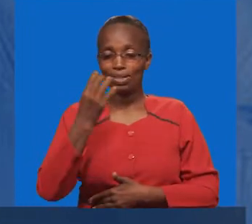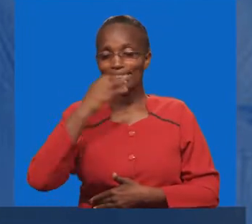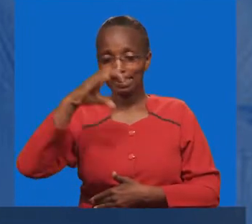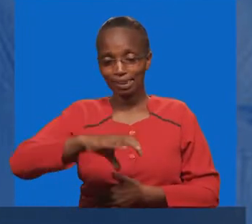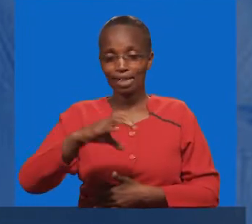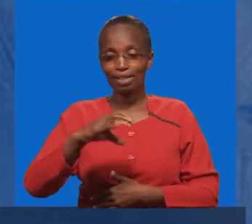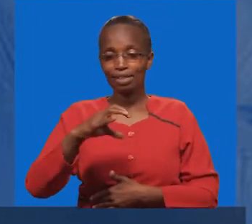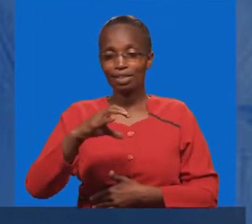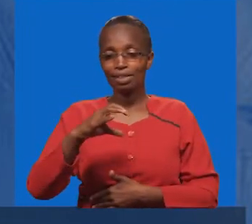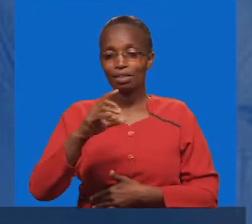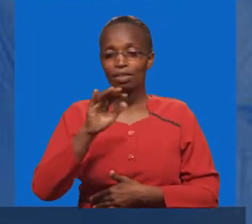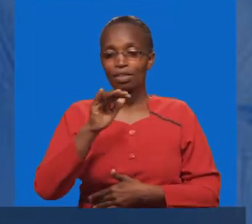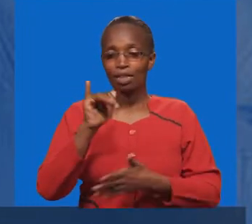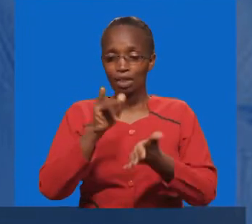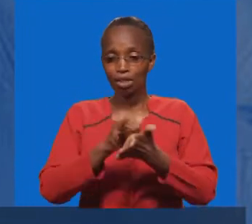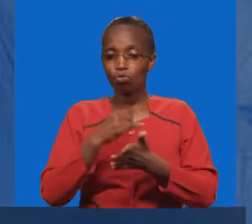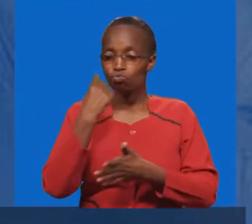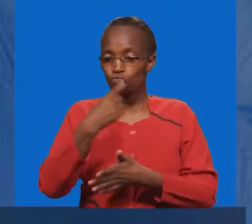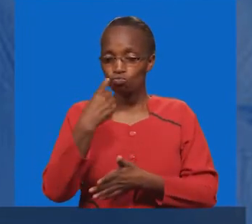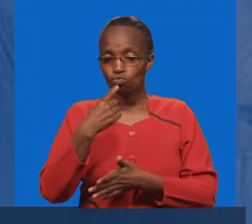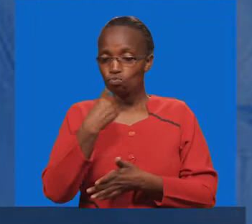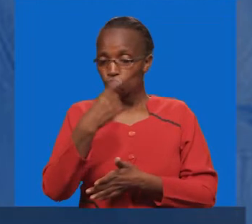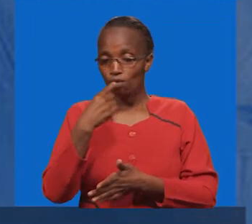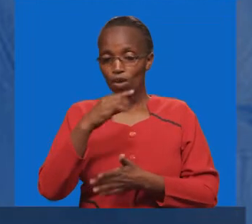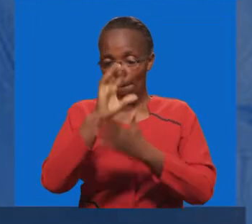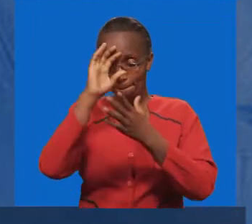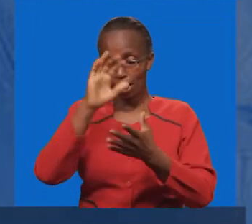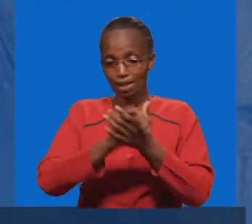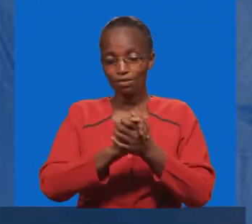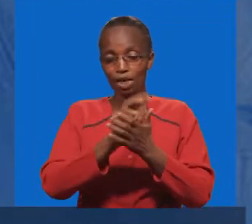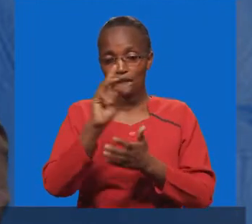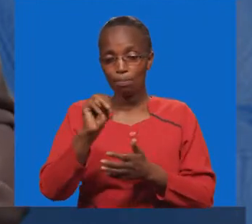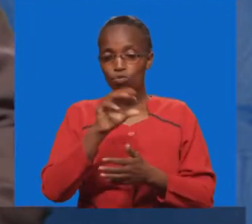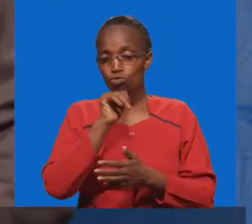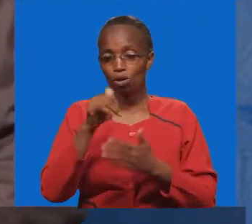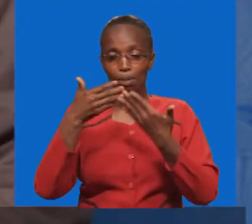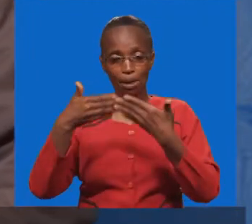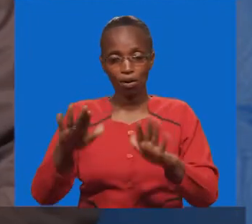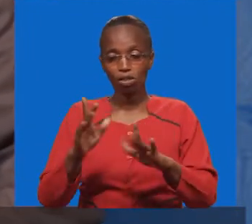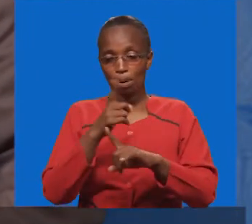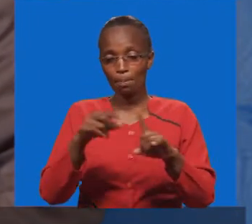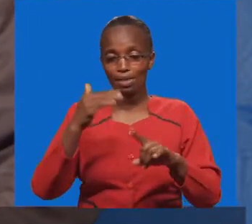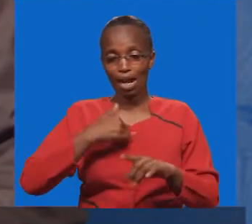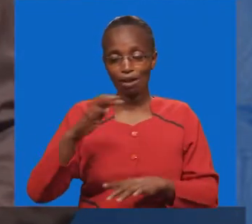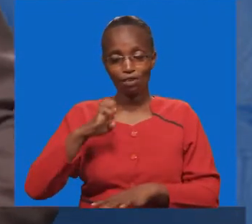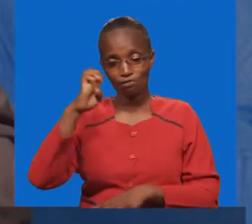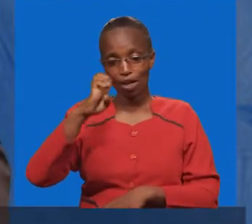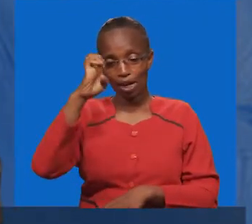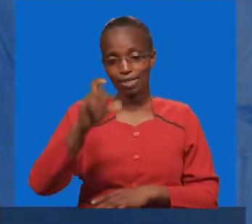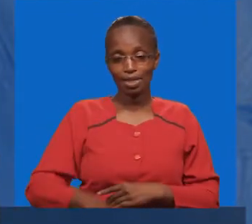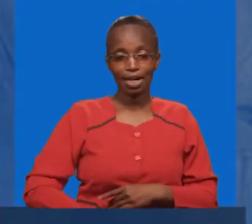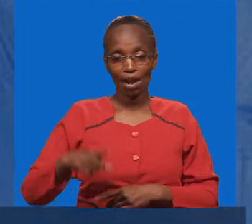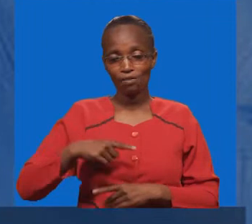asipotee bali awe na uzima wa milele. Lengo kuu ya kumtoa mwanawe